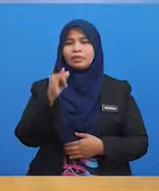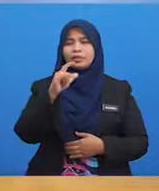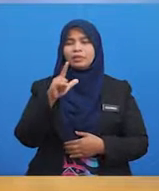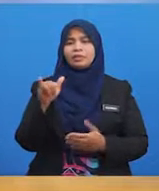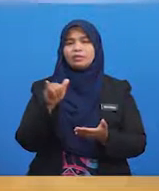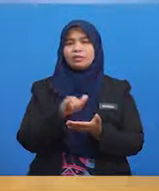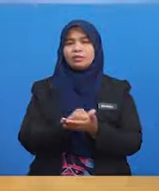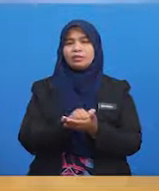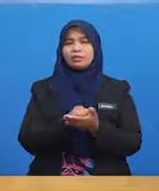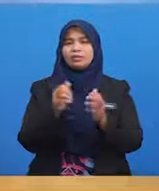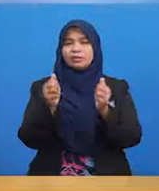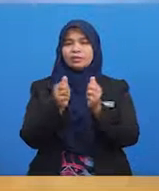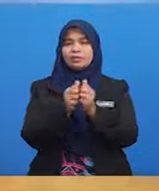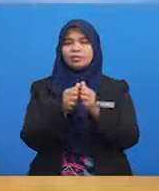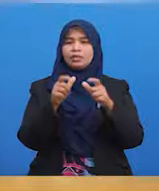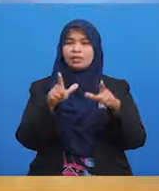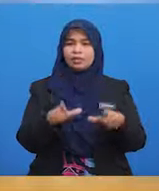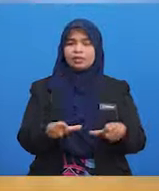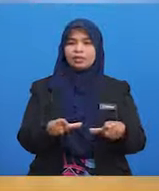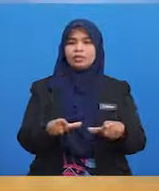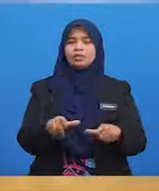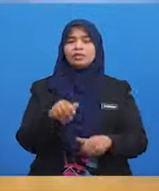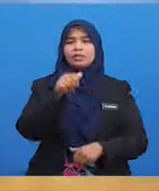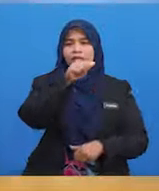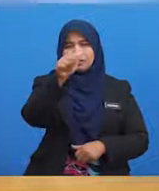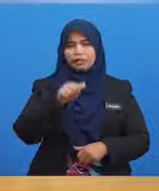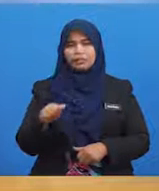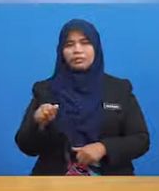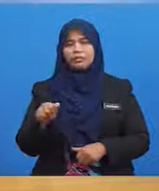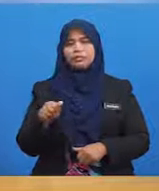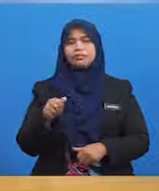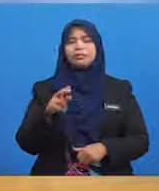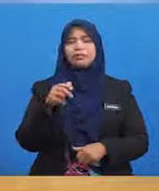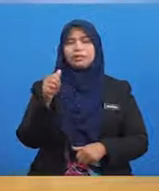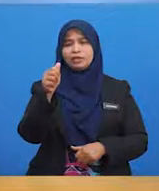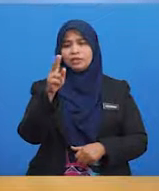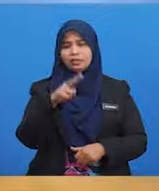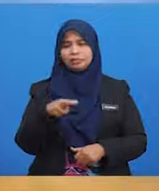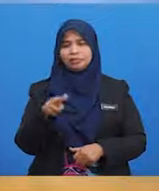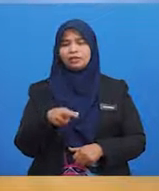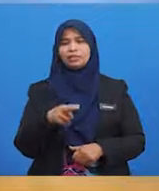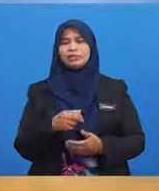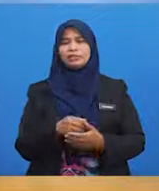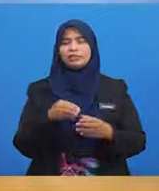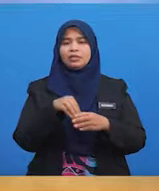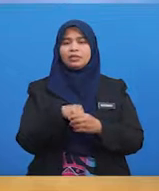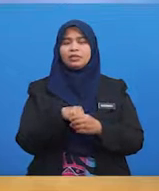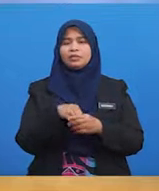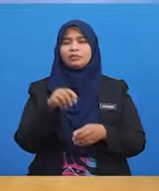iaitu dengan meletakkan huruf hamzah. Dalam tulisan